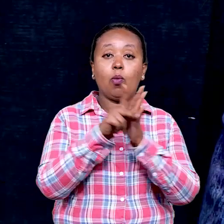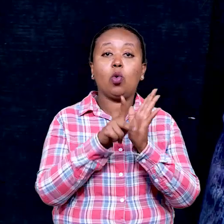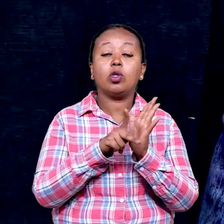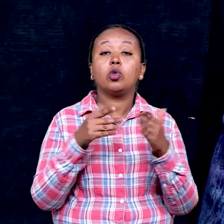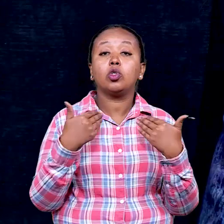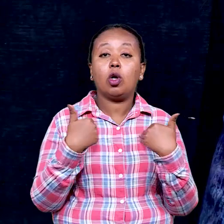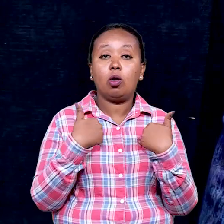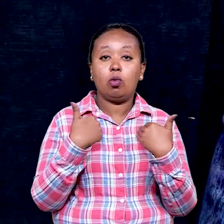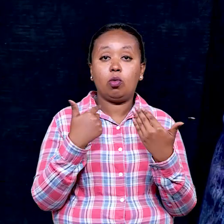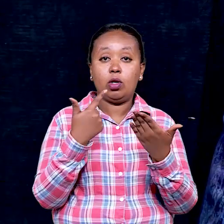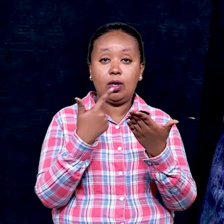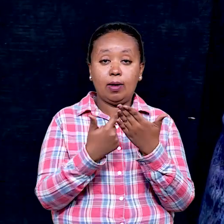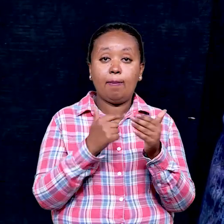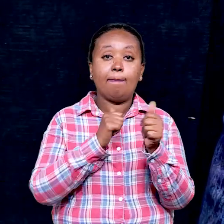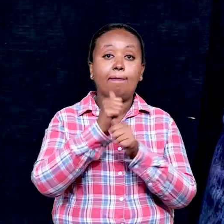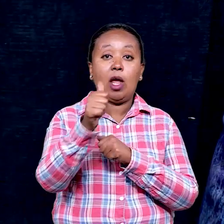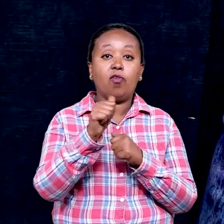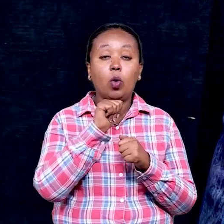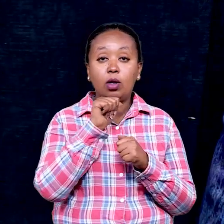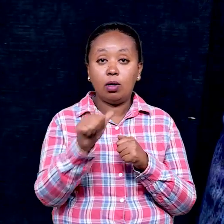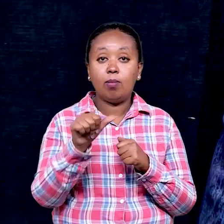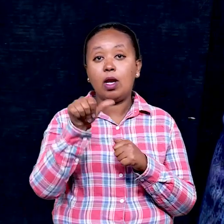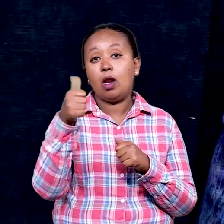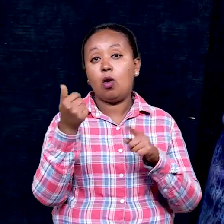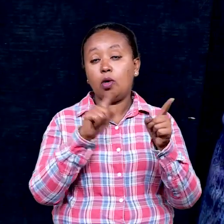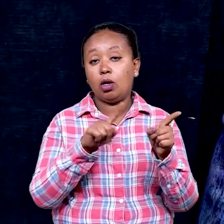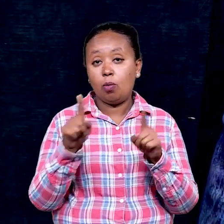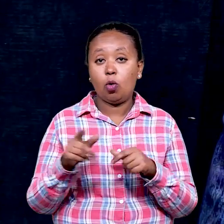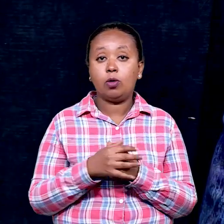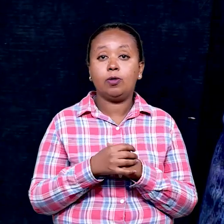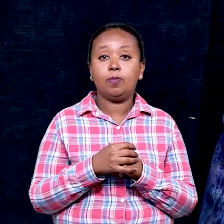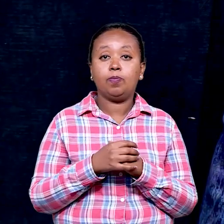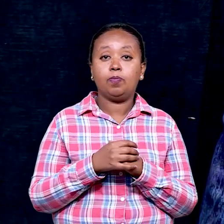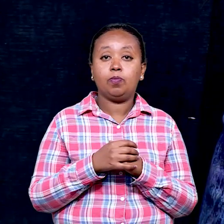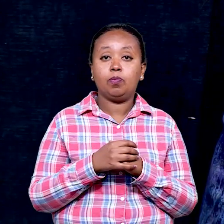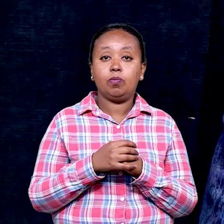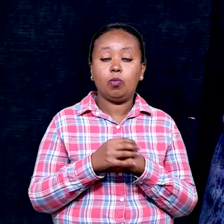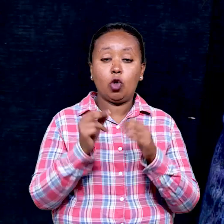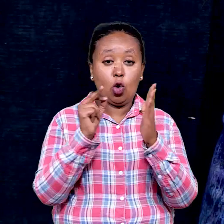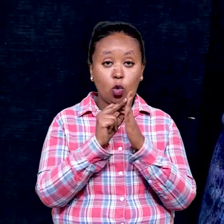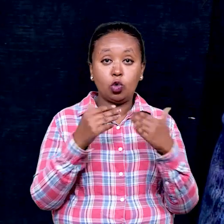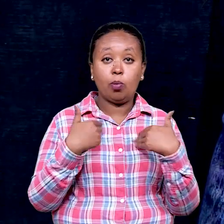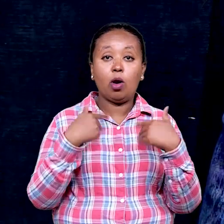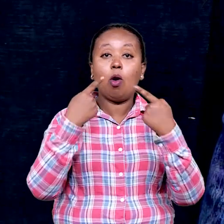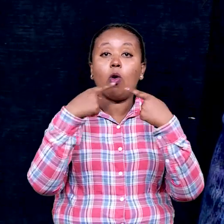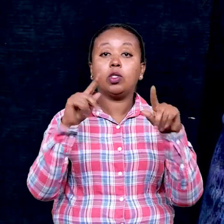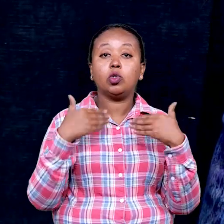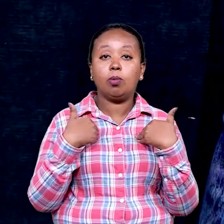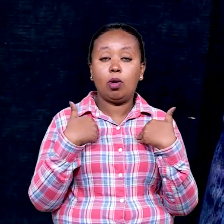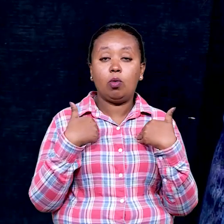አሉ። እውነት ለመናገር እሱም የሚያልፍ አይደለም። ሌላው ህጎችም እኮ አሉ፣ አዋጆችም